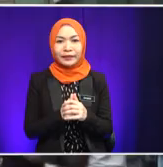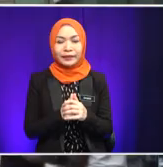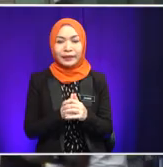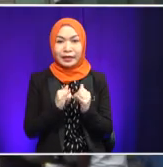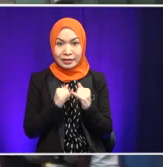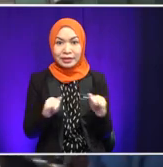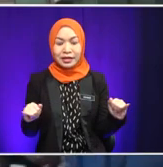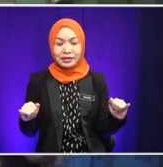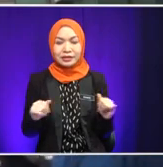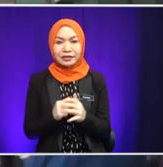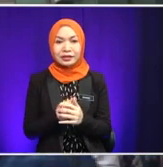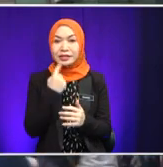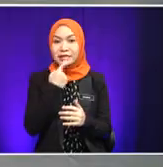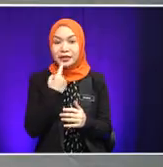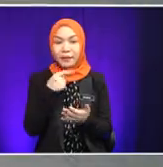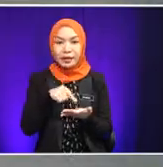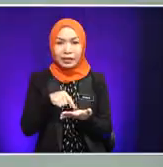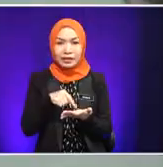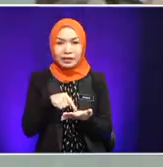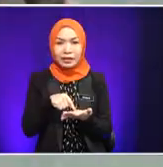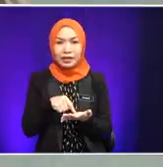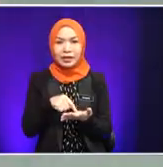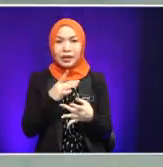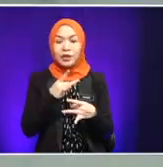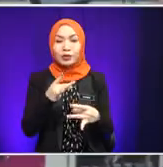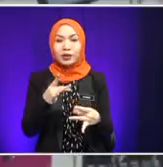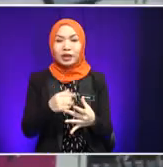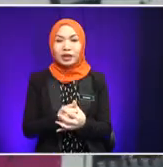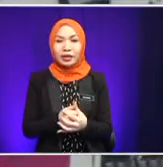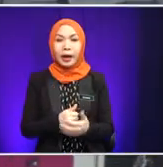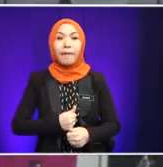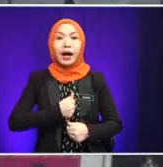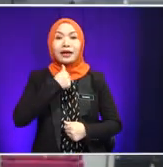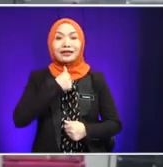Siapa di sini yang Bangga Jadi rakyat Malaysia